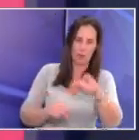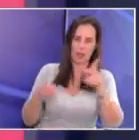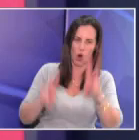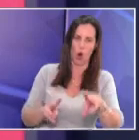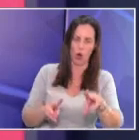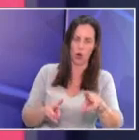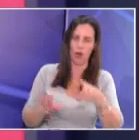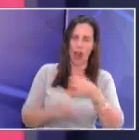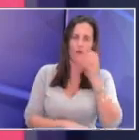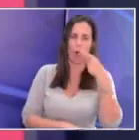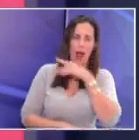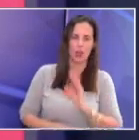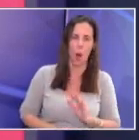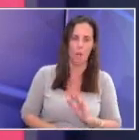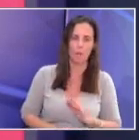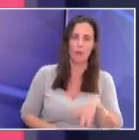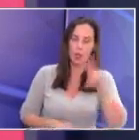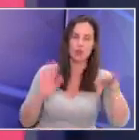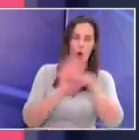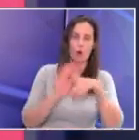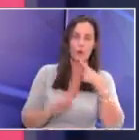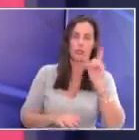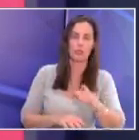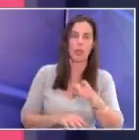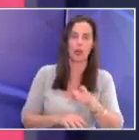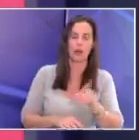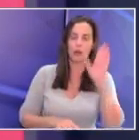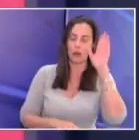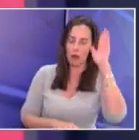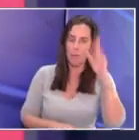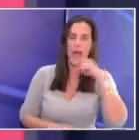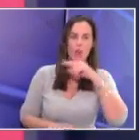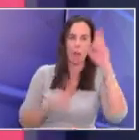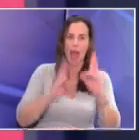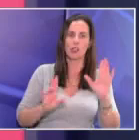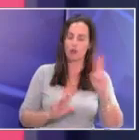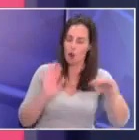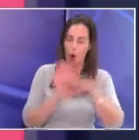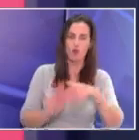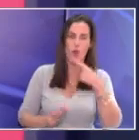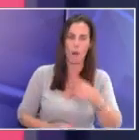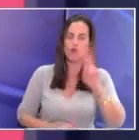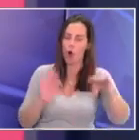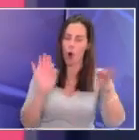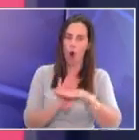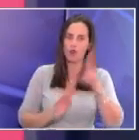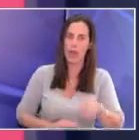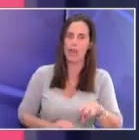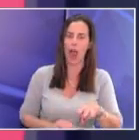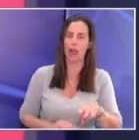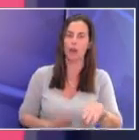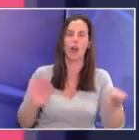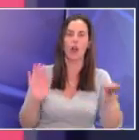אתה יכול לעבור באדום. יש חוק שאומר שאתה צריך לעצור בתמרור אדום. ויש חוק שאומר, יש חוק שקיים.